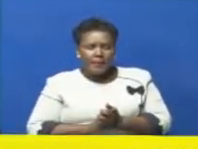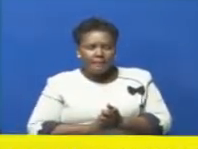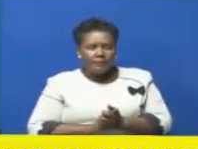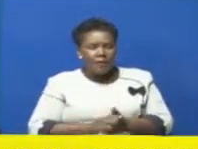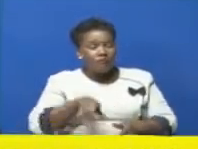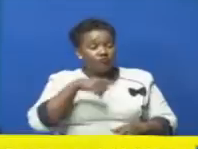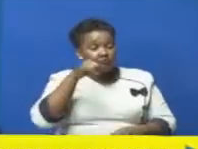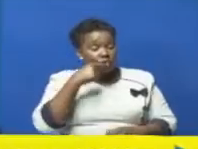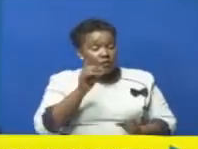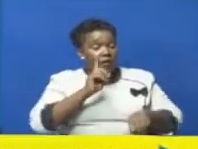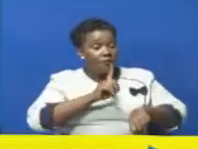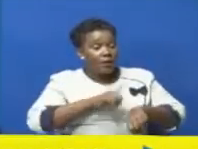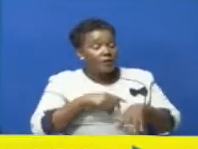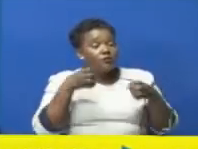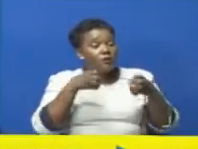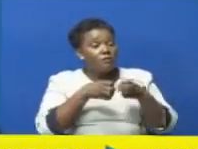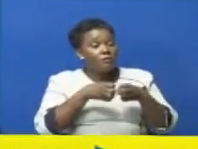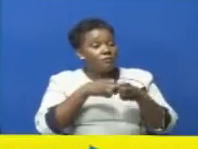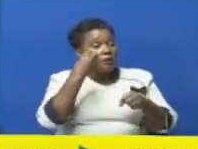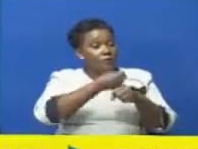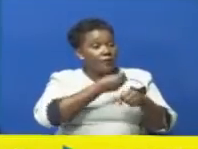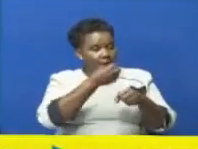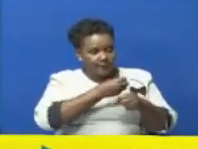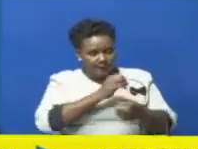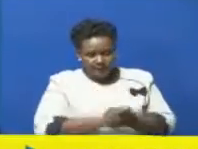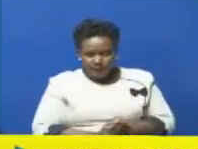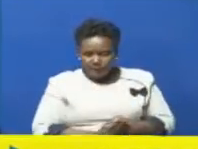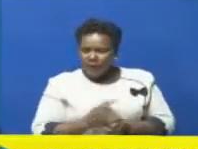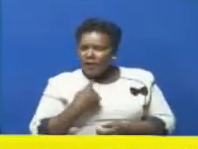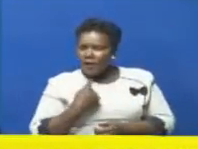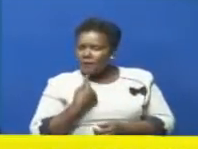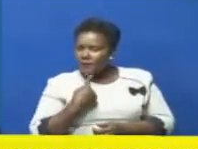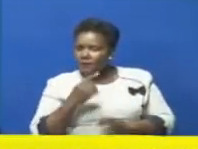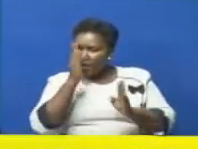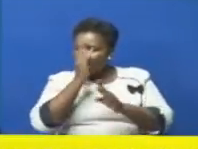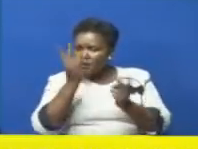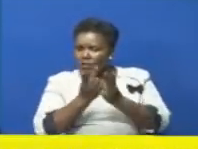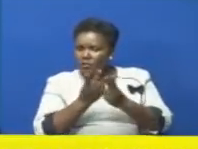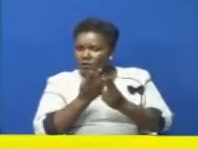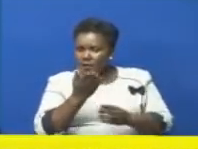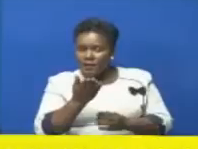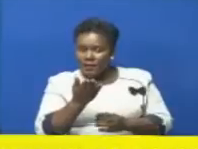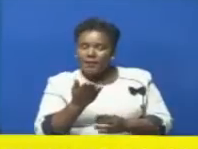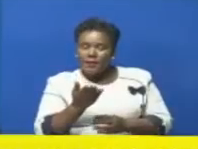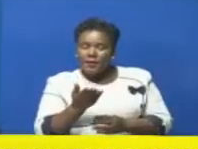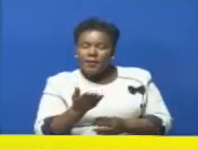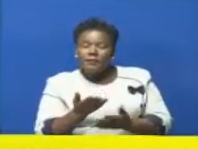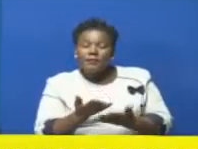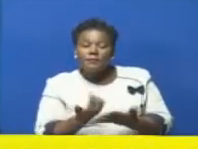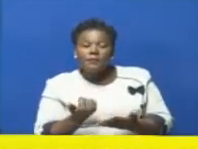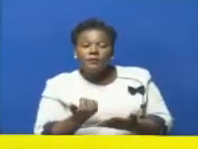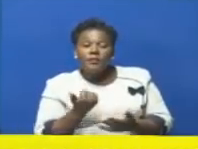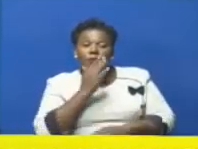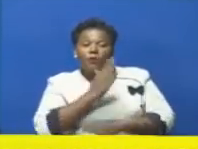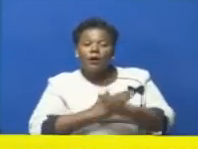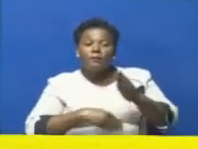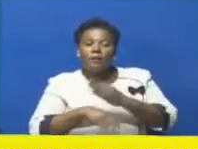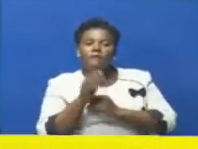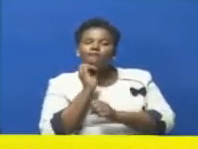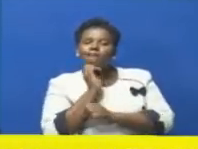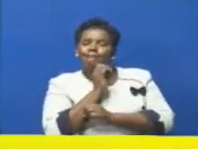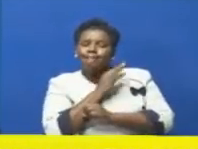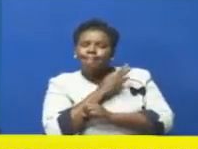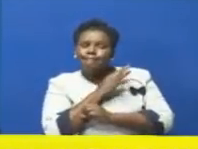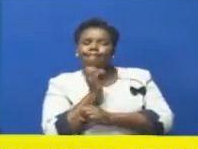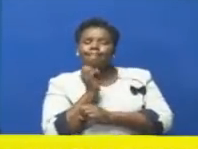Tanzania bara na visiwani, Mwinula amesema hali hiyo imesababisha kundi hilo kuendelea kupaza sauti ikiomba kupatiwa